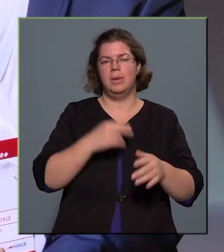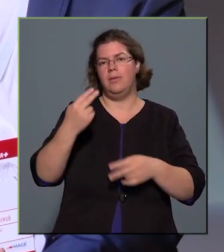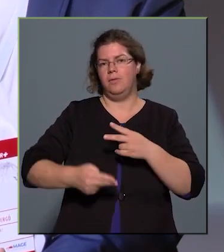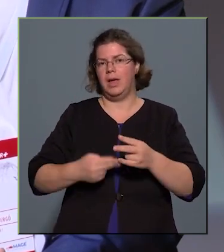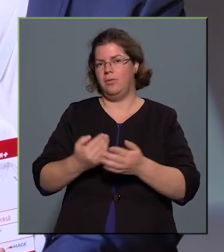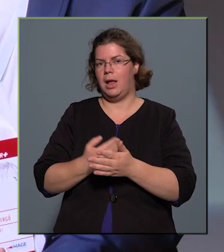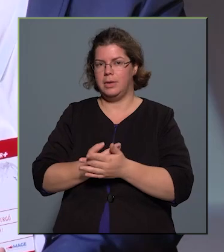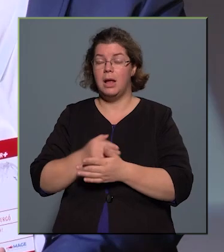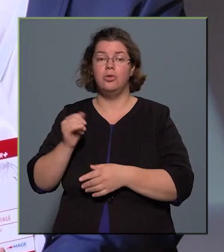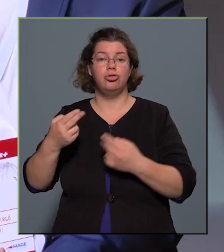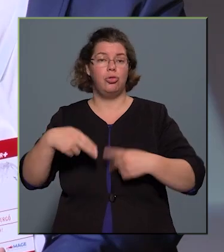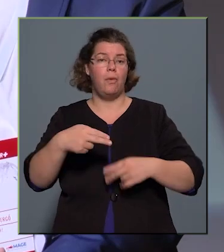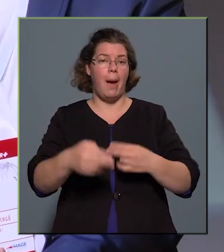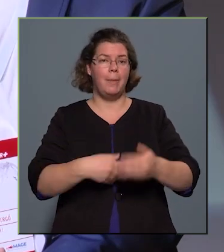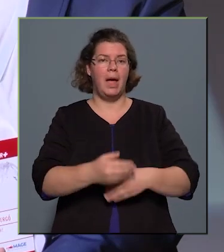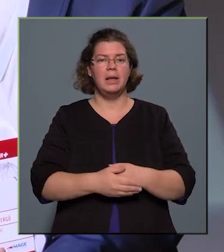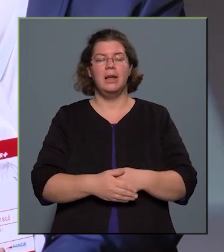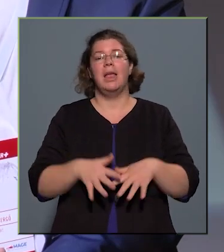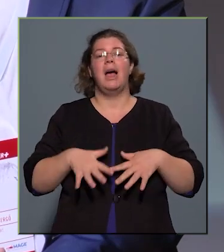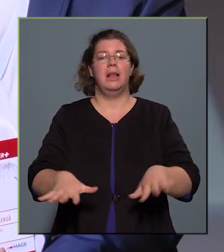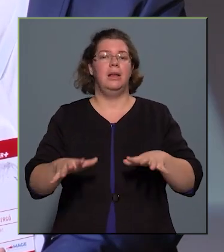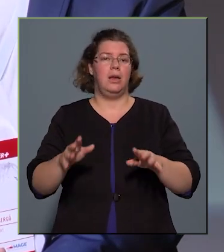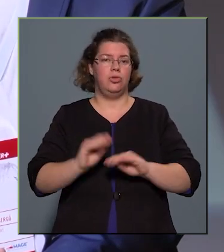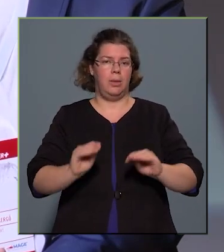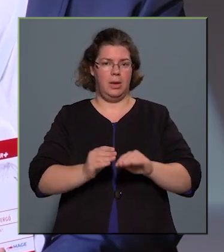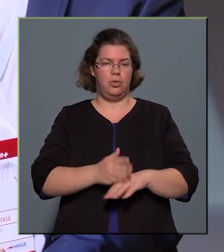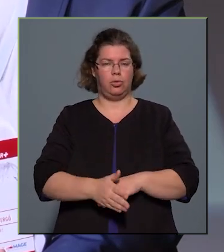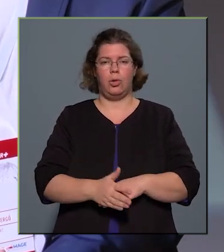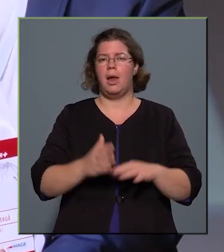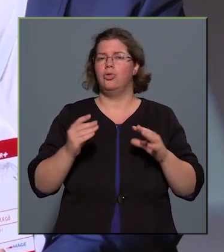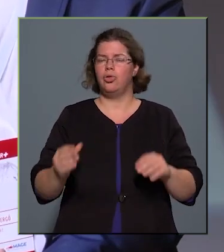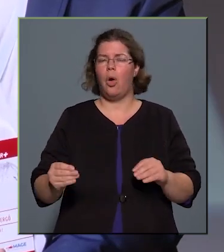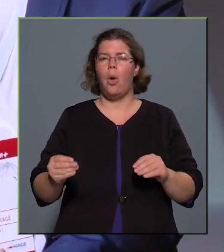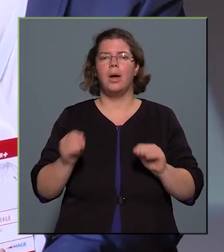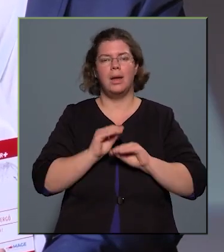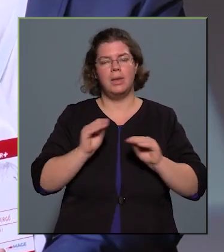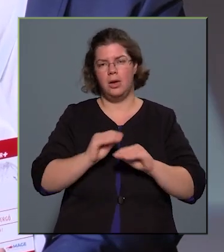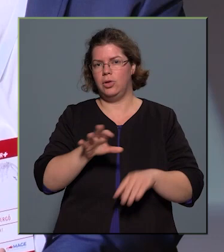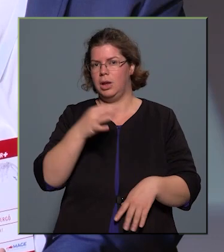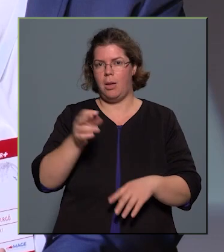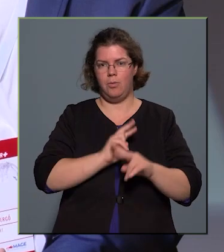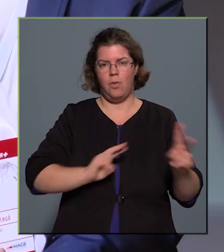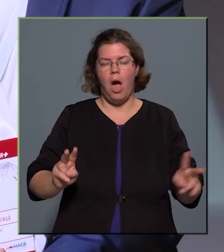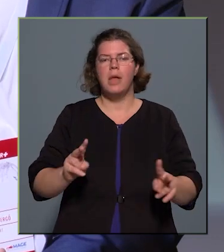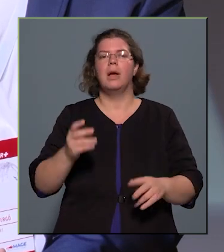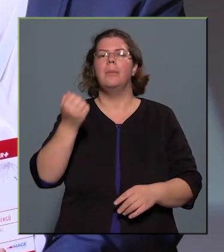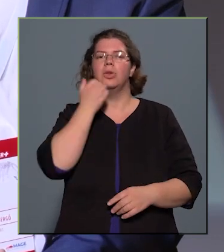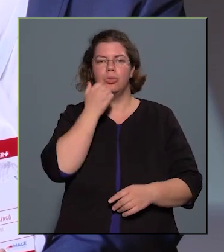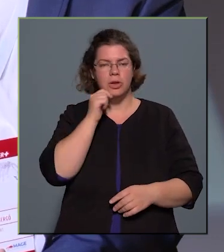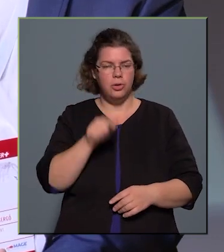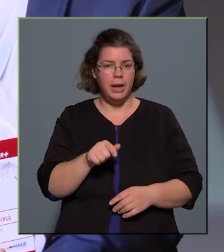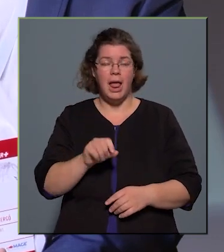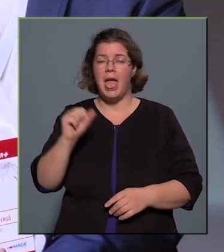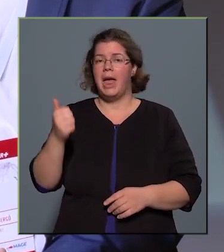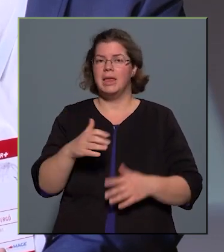végfelhasználó, és ott tovább mehet az általános képzések során. Rengeteg képzési nap van a Mitsubishinél, a egyik